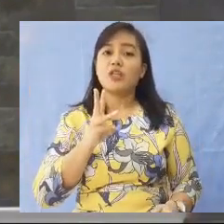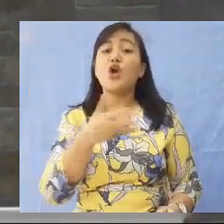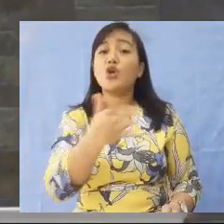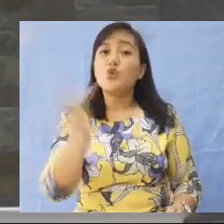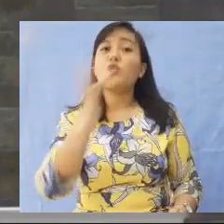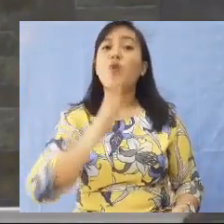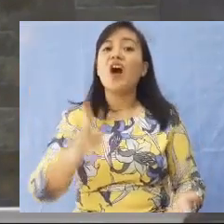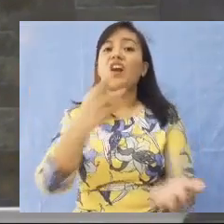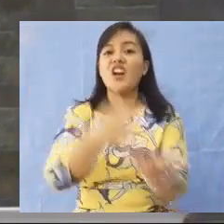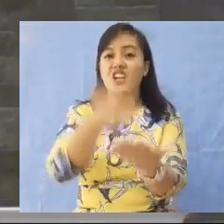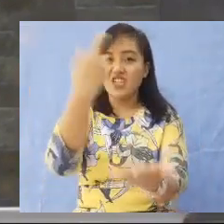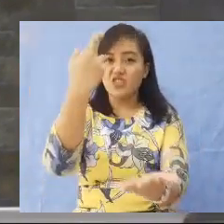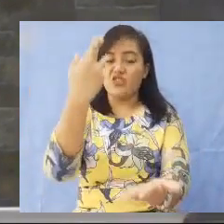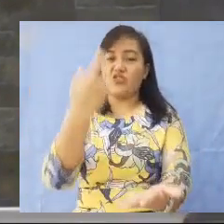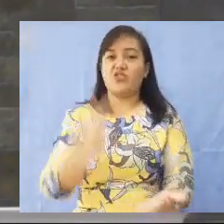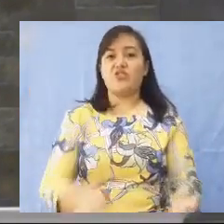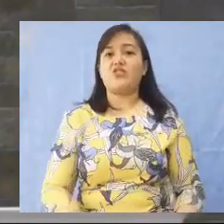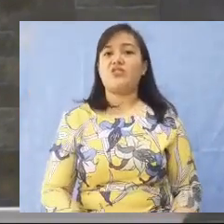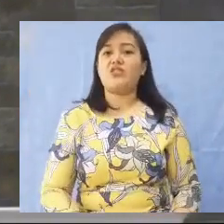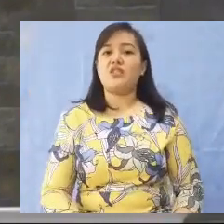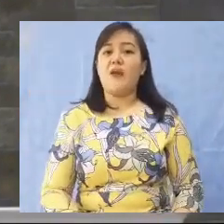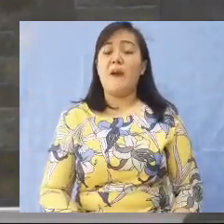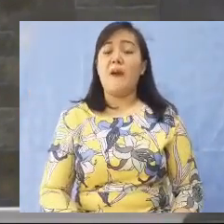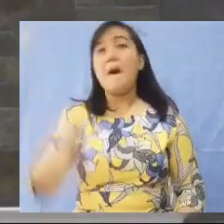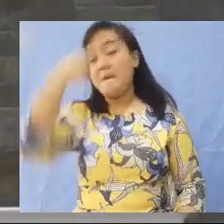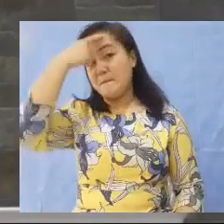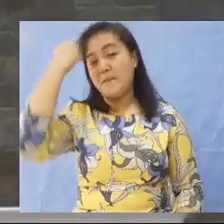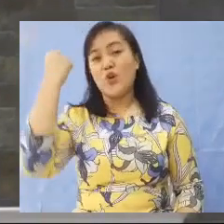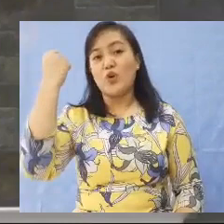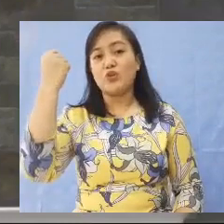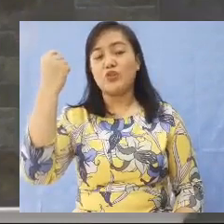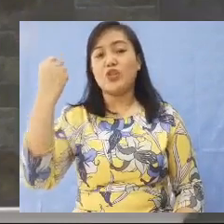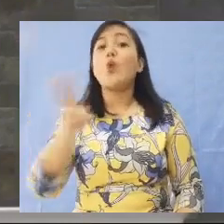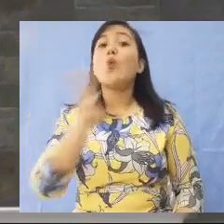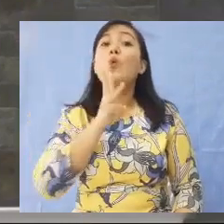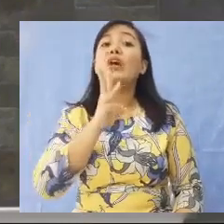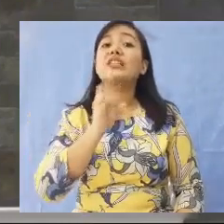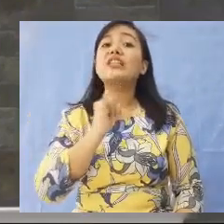Kristo, ang invitation niya, lumapit kayo sa akin and you have to